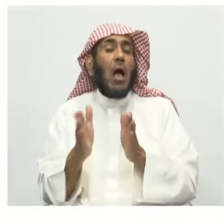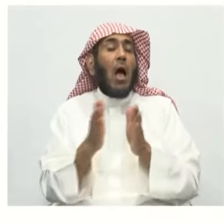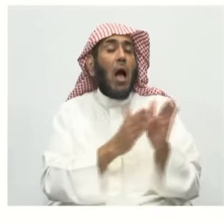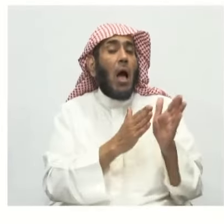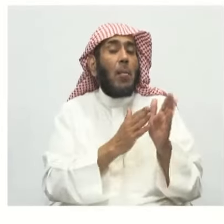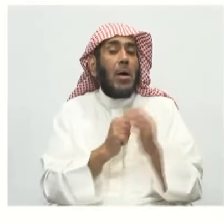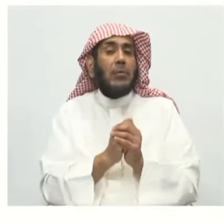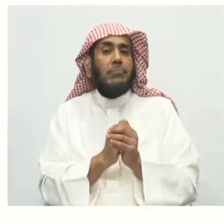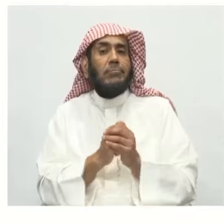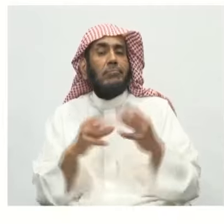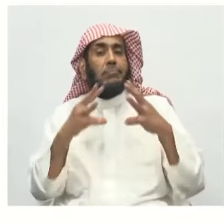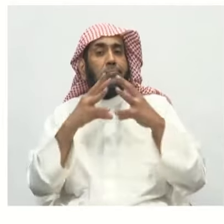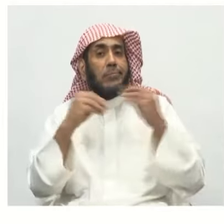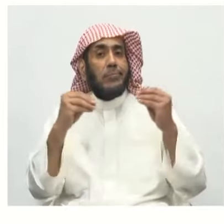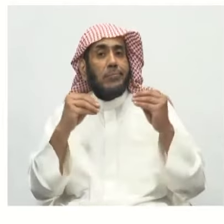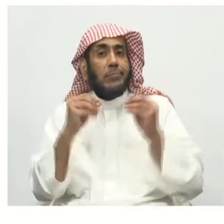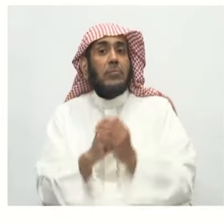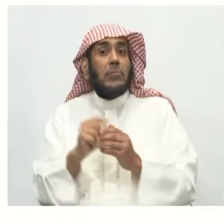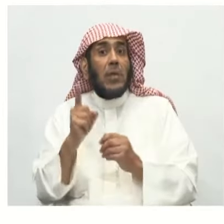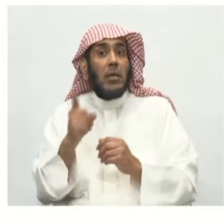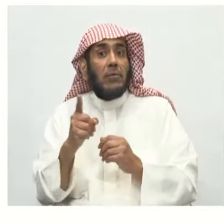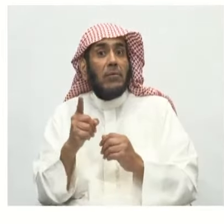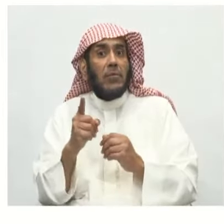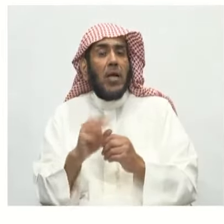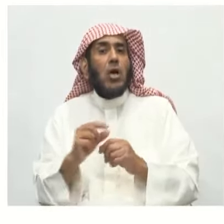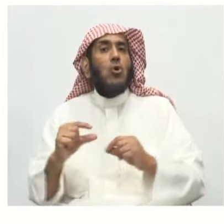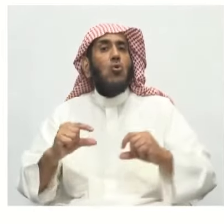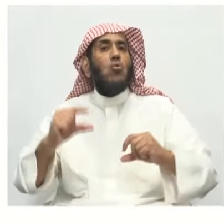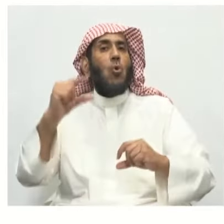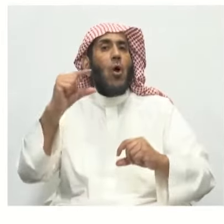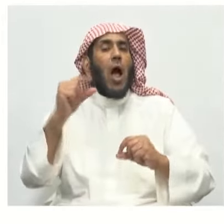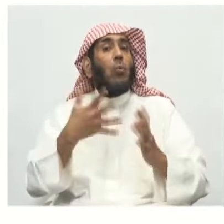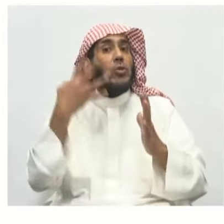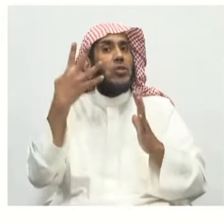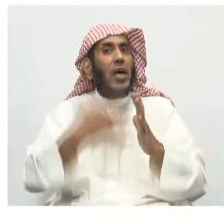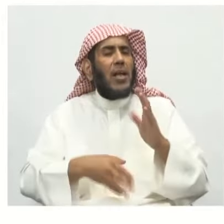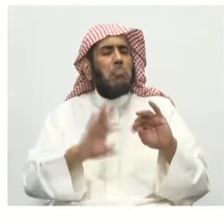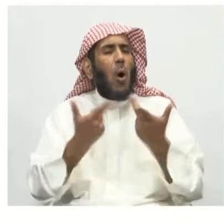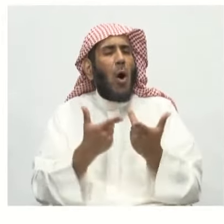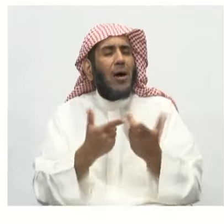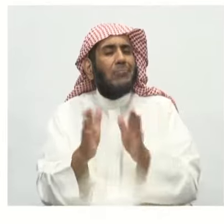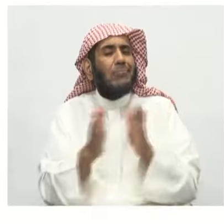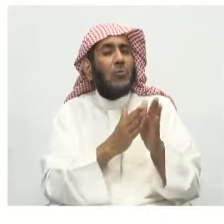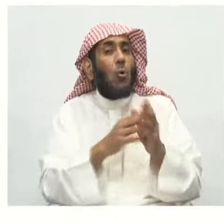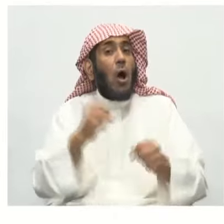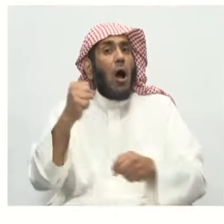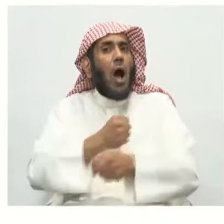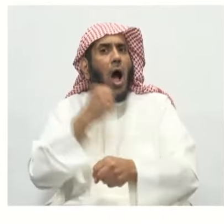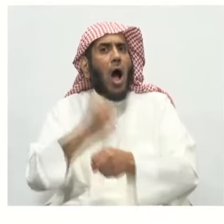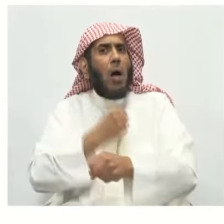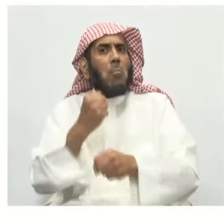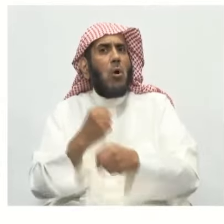اما المراد به وال التعريف الاصطلاحي او التعريف الشرعي فهو عمل